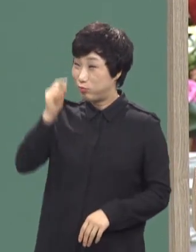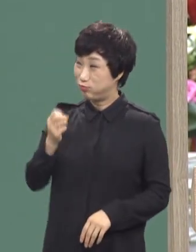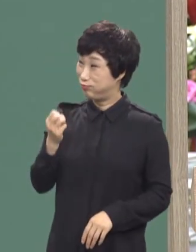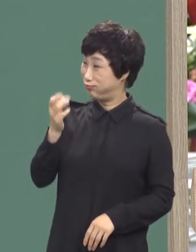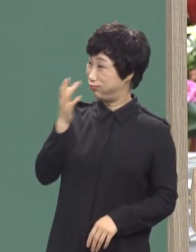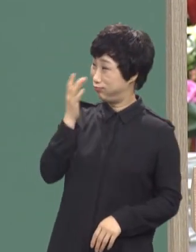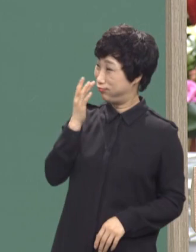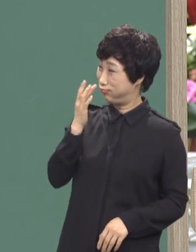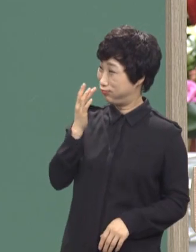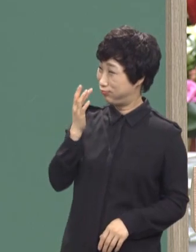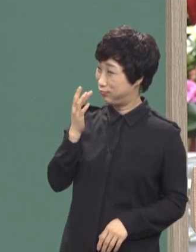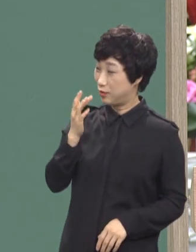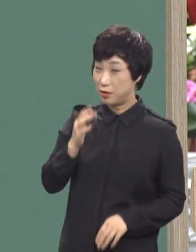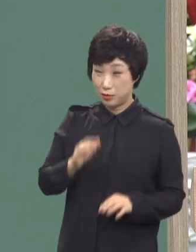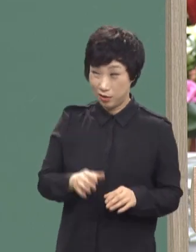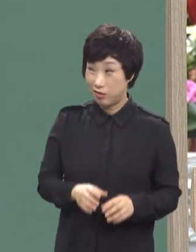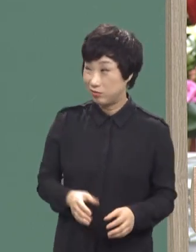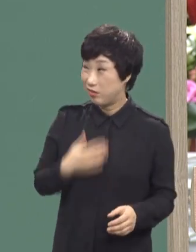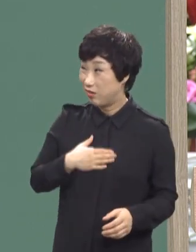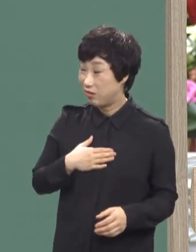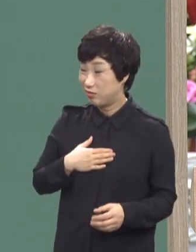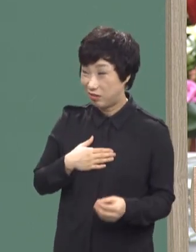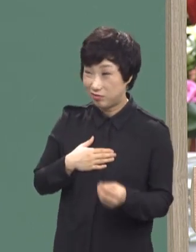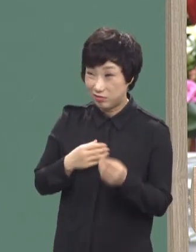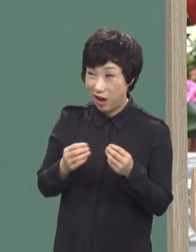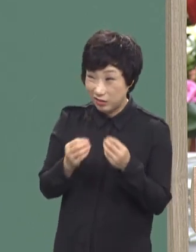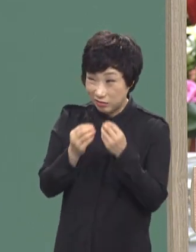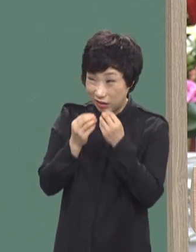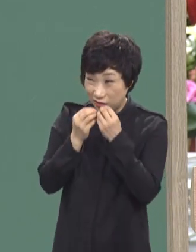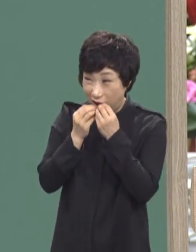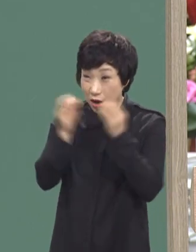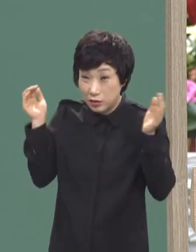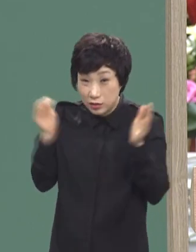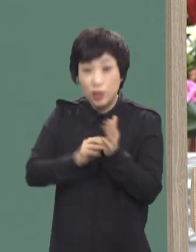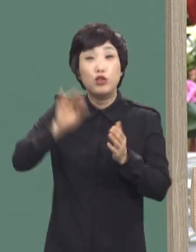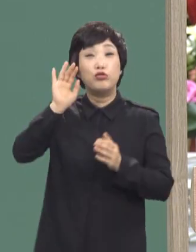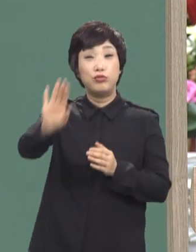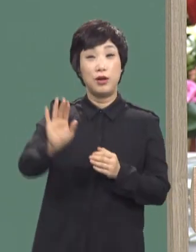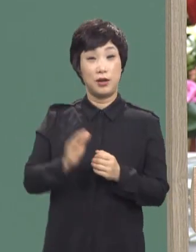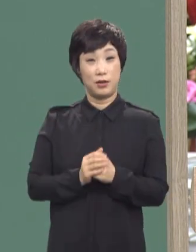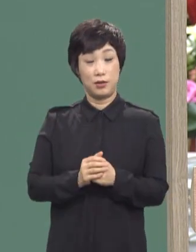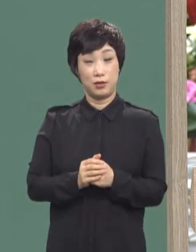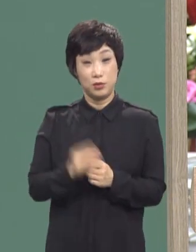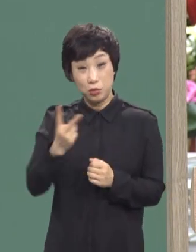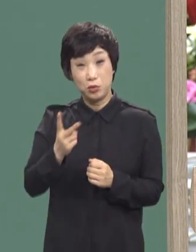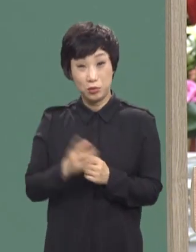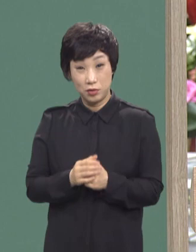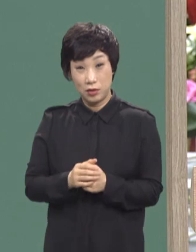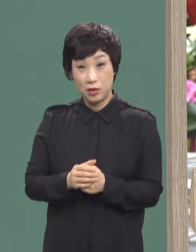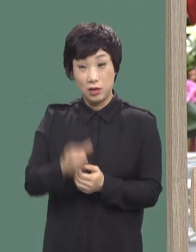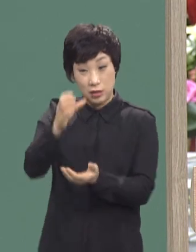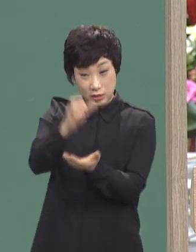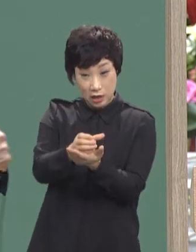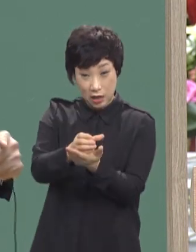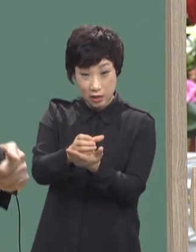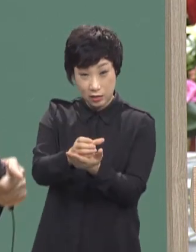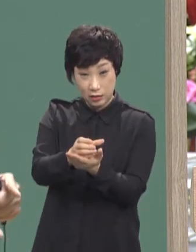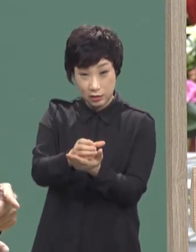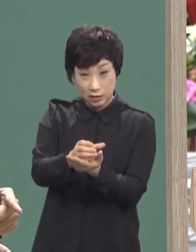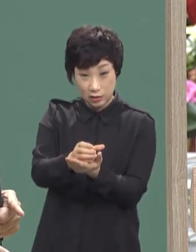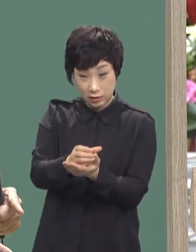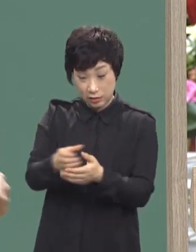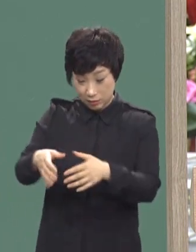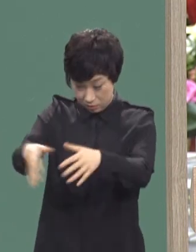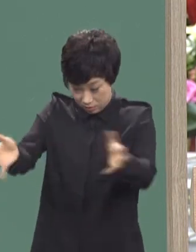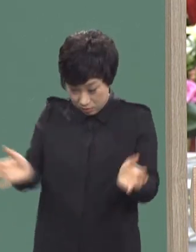얼떨떨하게 앉아서 이제 먹습니다. 먹은 다음에 또 잔을 딱